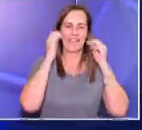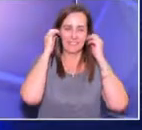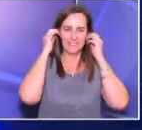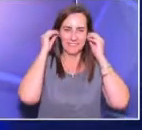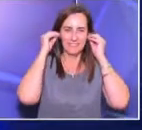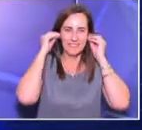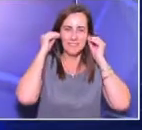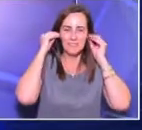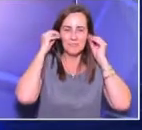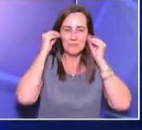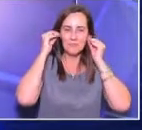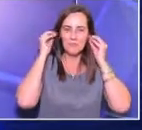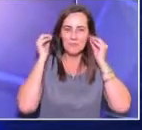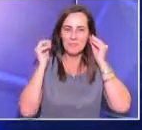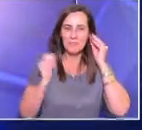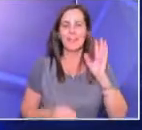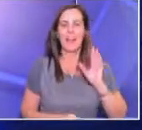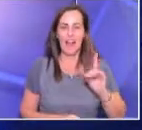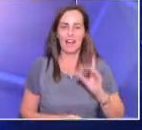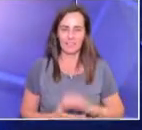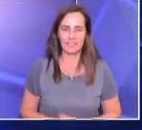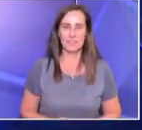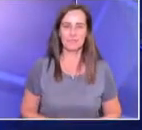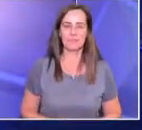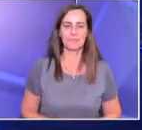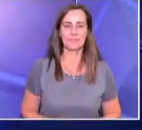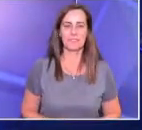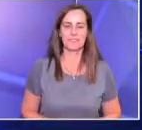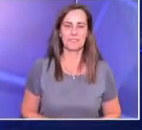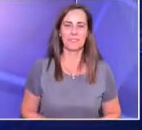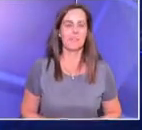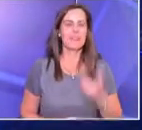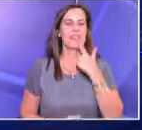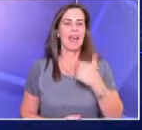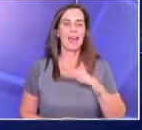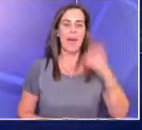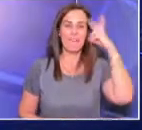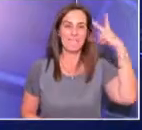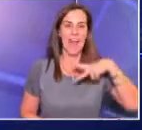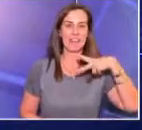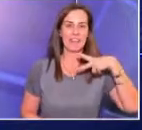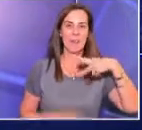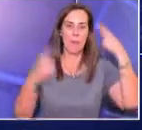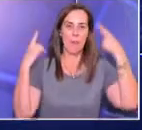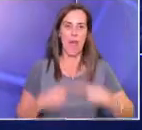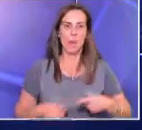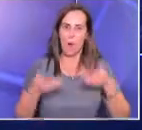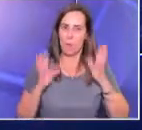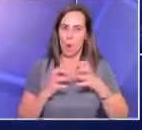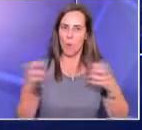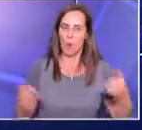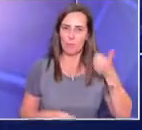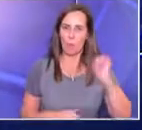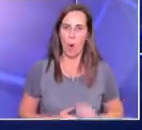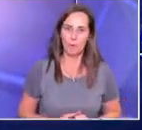בשלום. כן. אם יהיו צפירות אמת, אתה יודע, עולות ויורדות. אז זה לא היה. תן לי את התובנה שלך מהיום המאוד ארוך